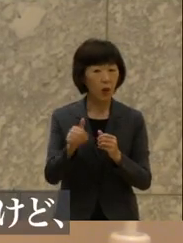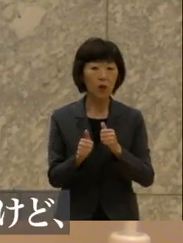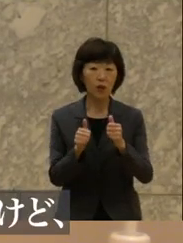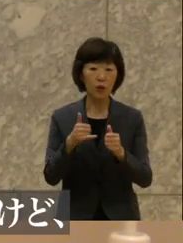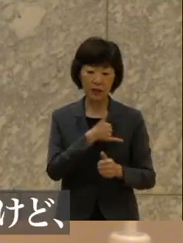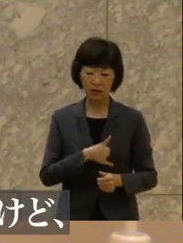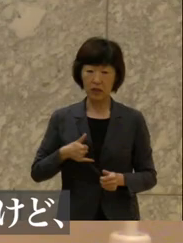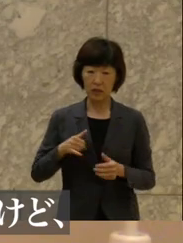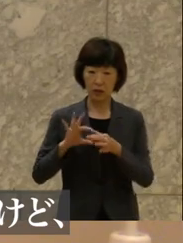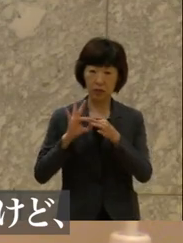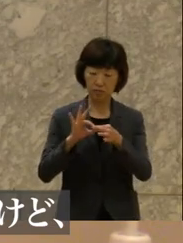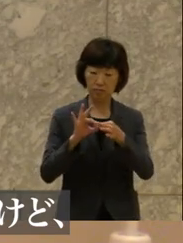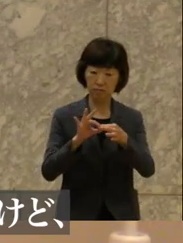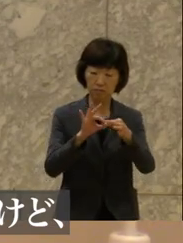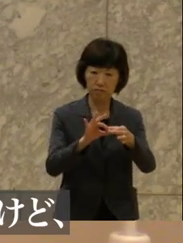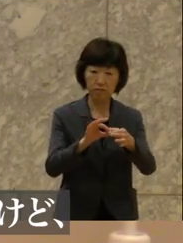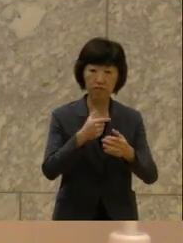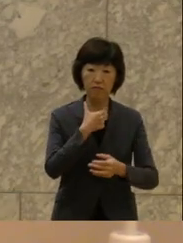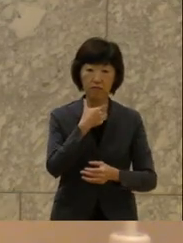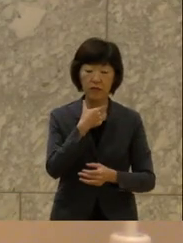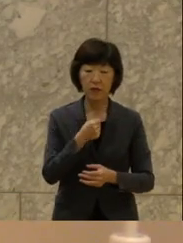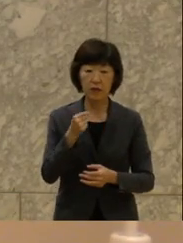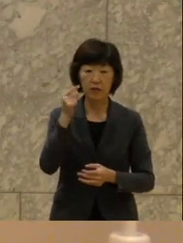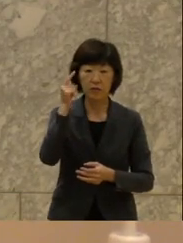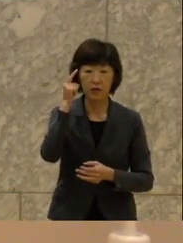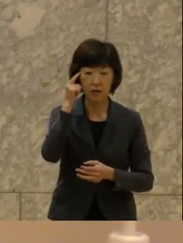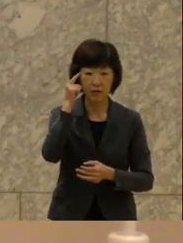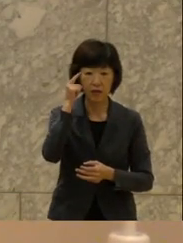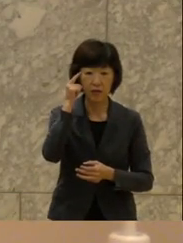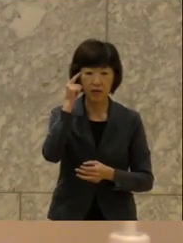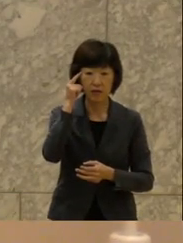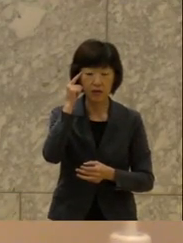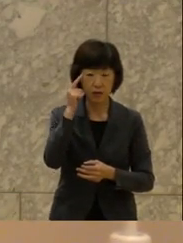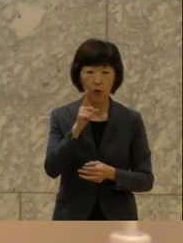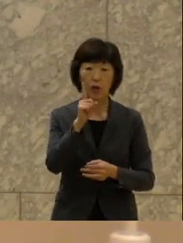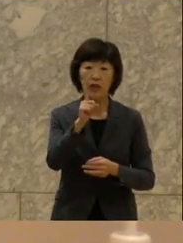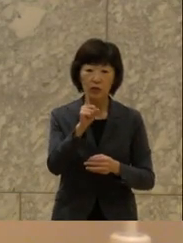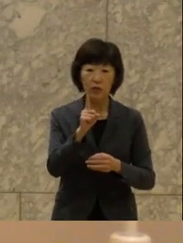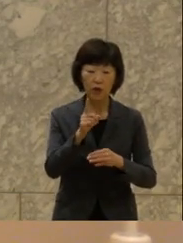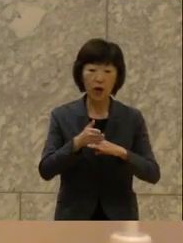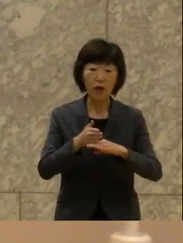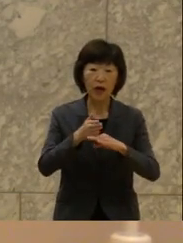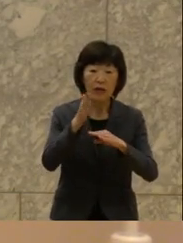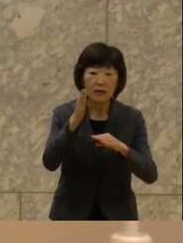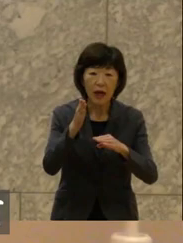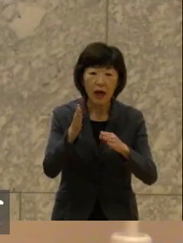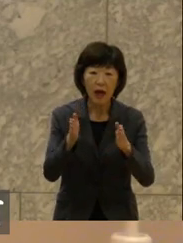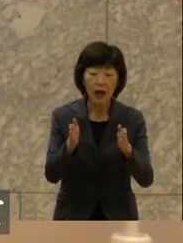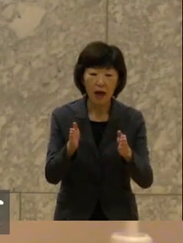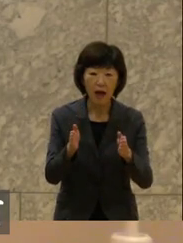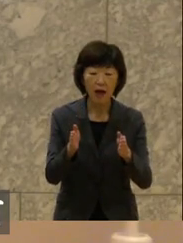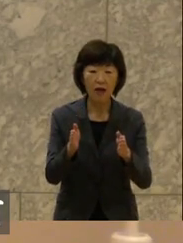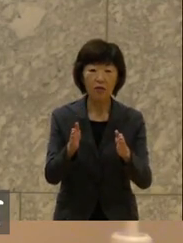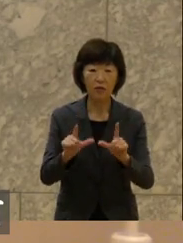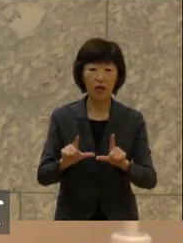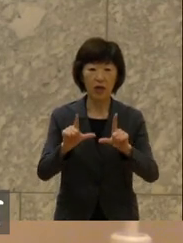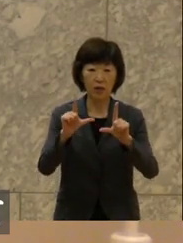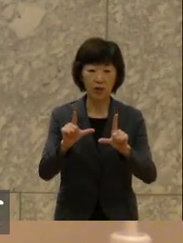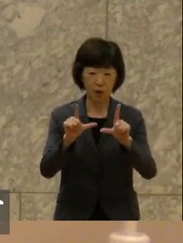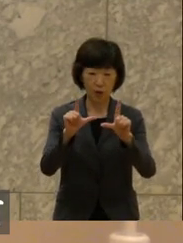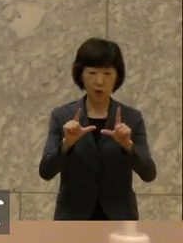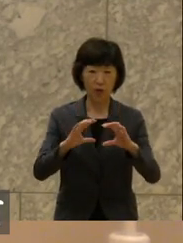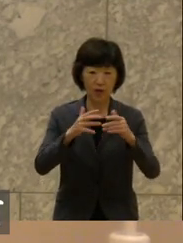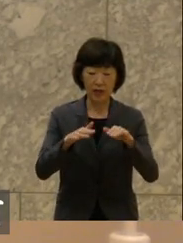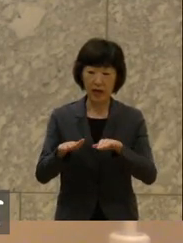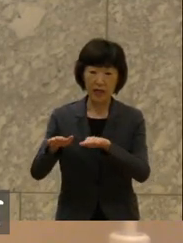続けていきたいなとは思ってるんですけど一つのその感謝の区切りと言いますか東京世界